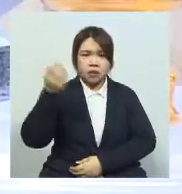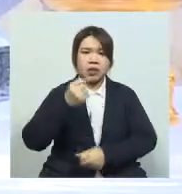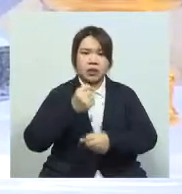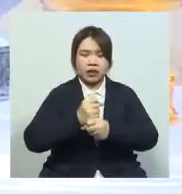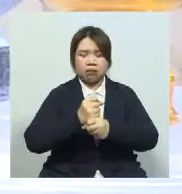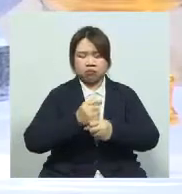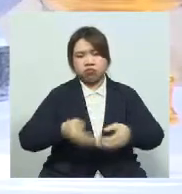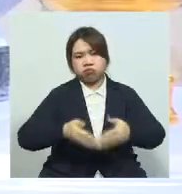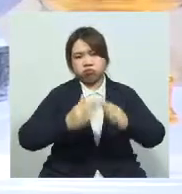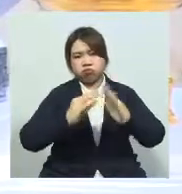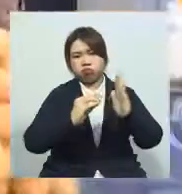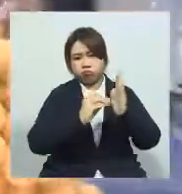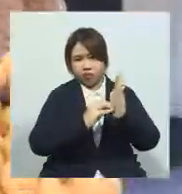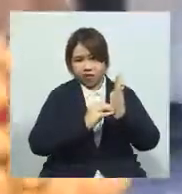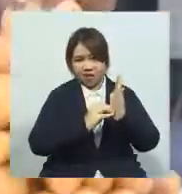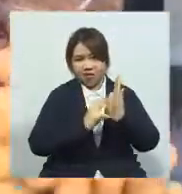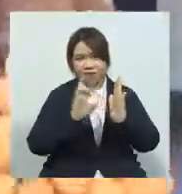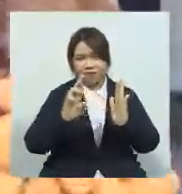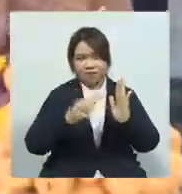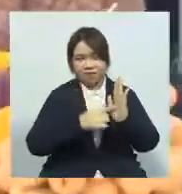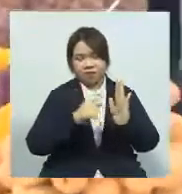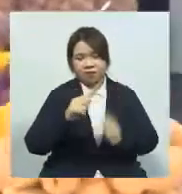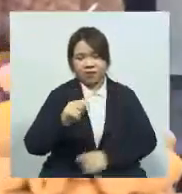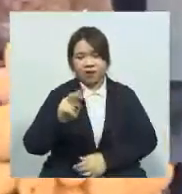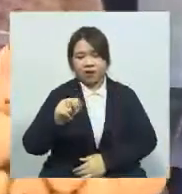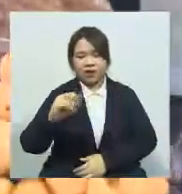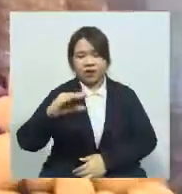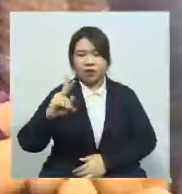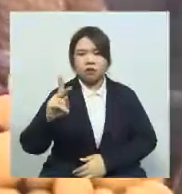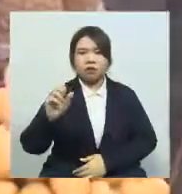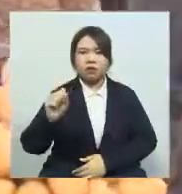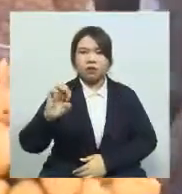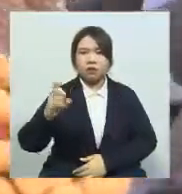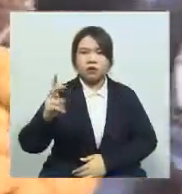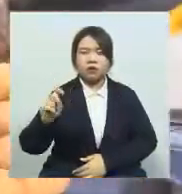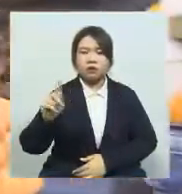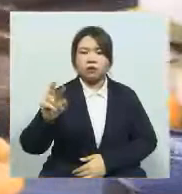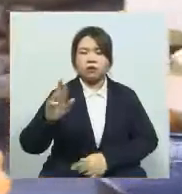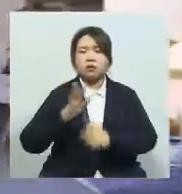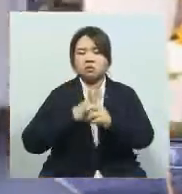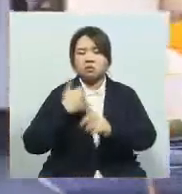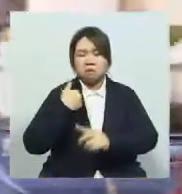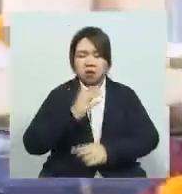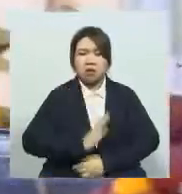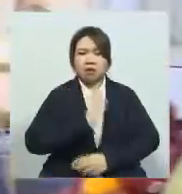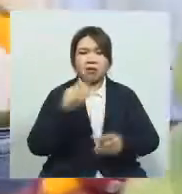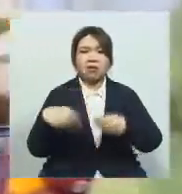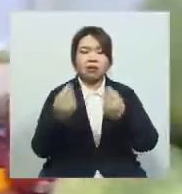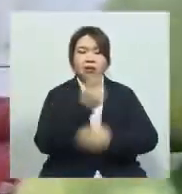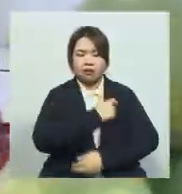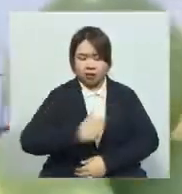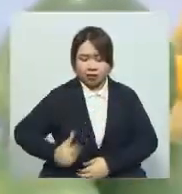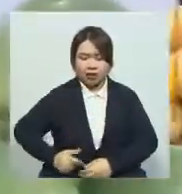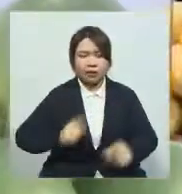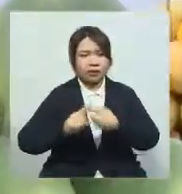าปนากรุงรัตนโกสินทร์และเพื่อเทิดพระเกียรติพระมหากษัตริย์ในราชวงศ์จักรีที่ทรงนำพาประเทศและพัฒนาให้เป็นปึก